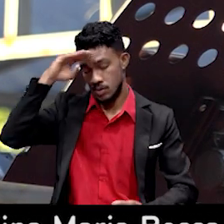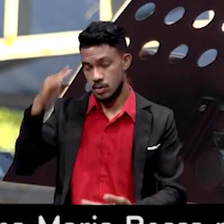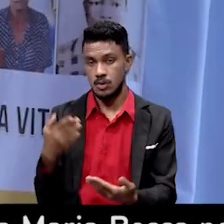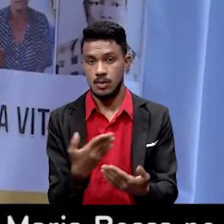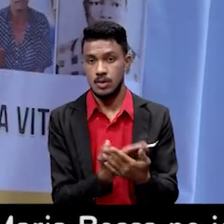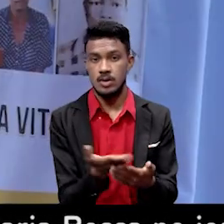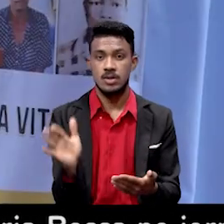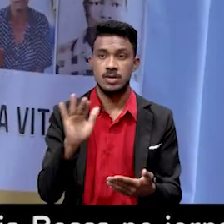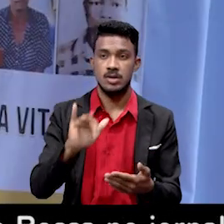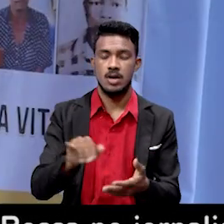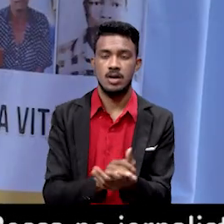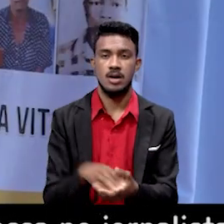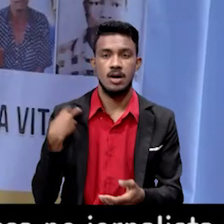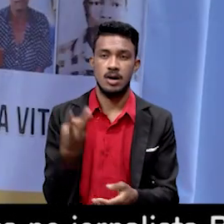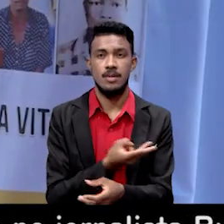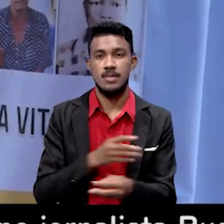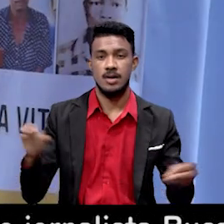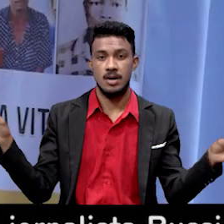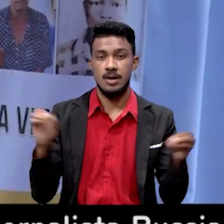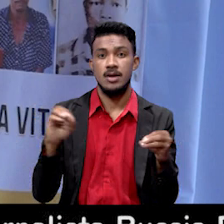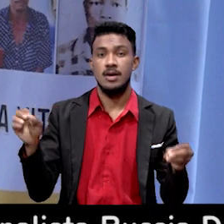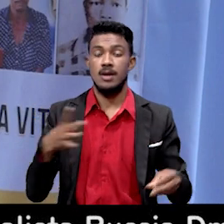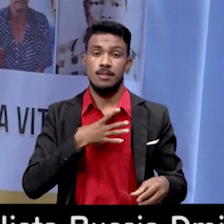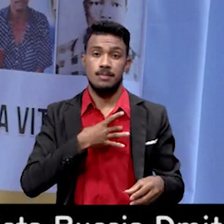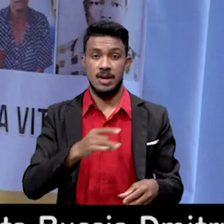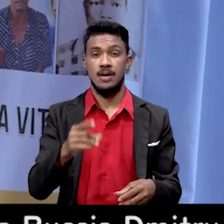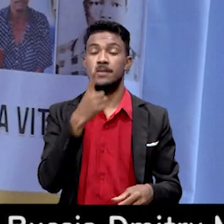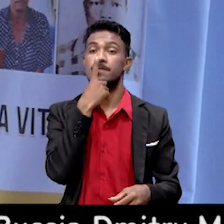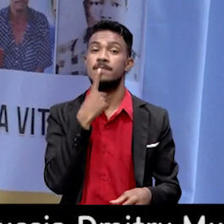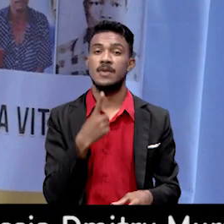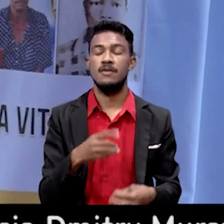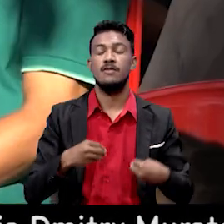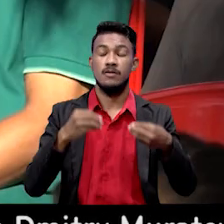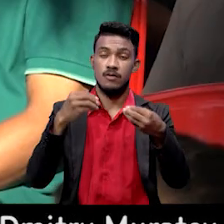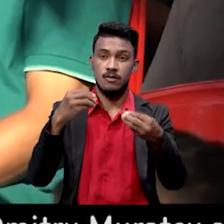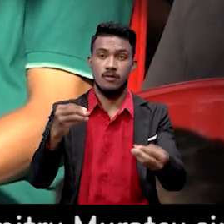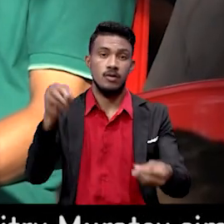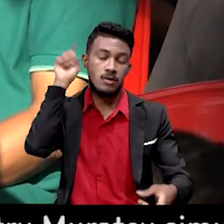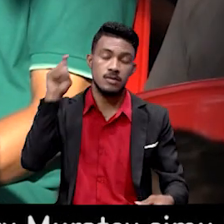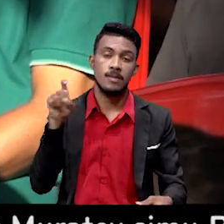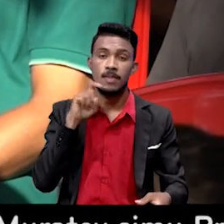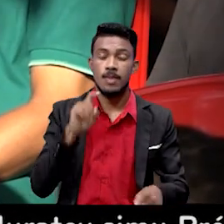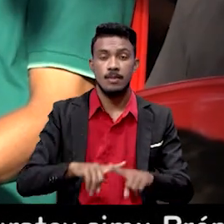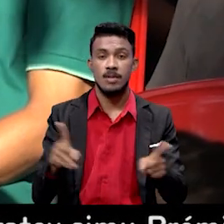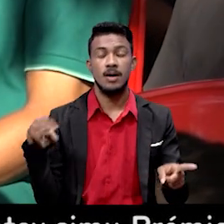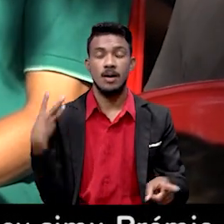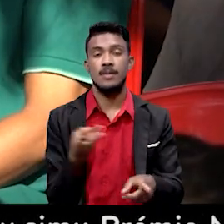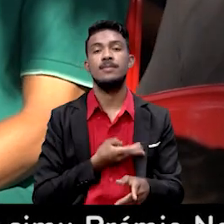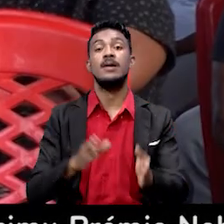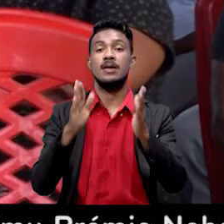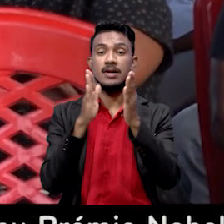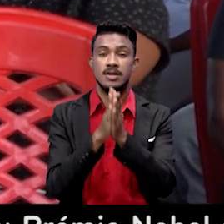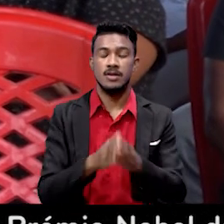sirahotu ami lagi ami anuti nomura kida atau ku apa nana mai be ami sore sore apa nana atau saudi